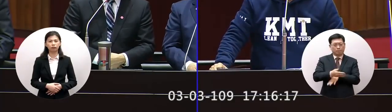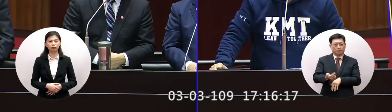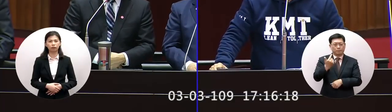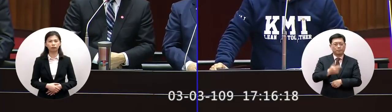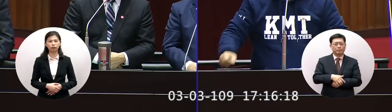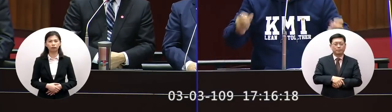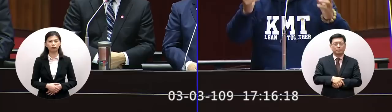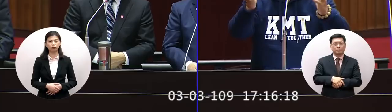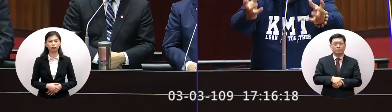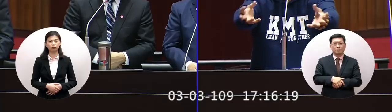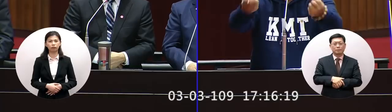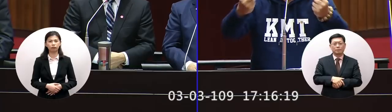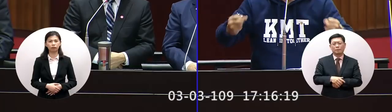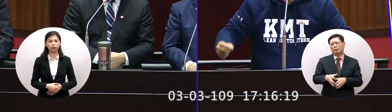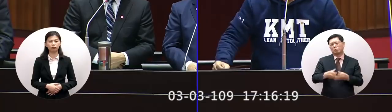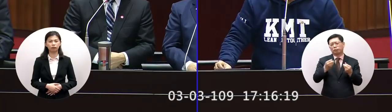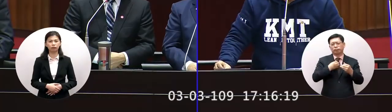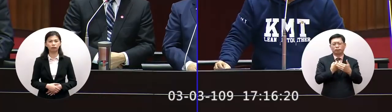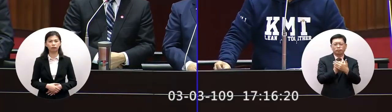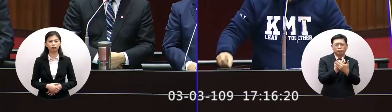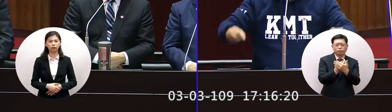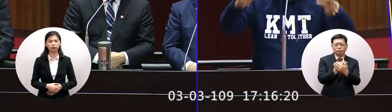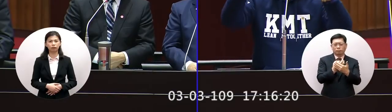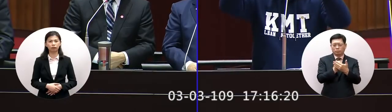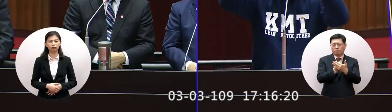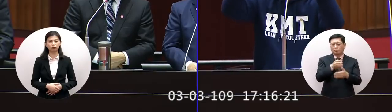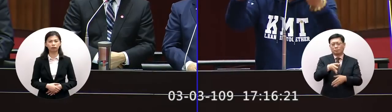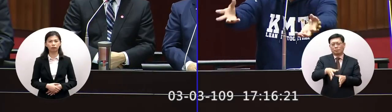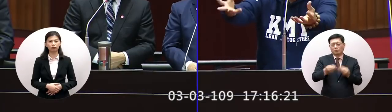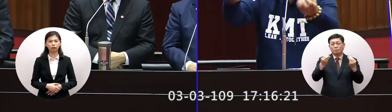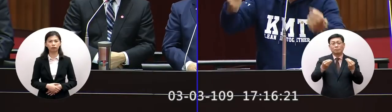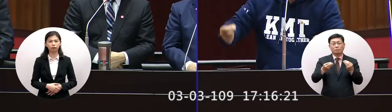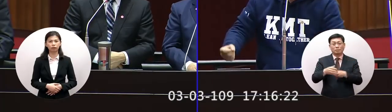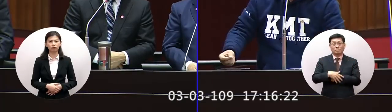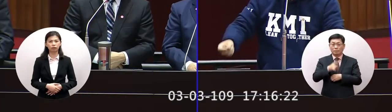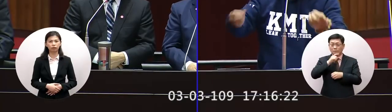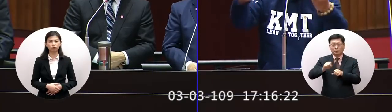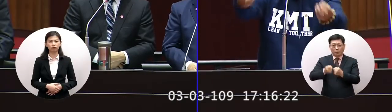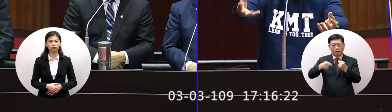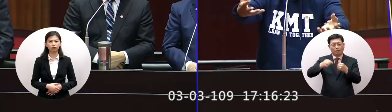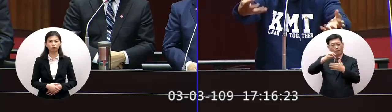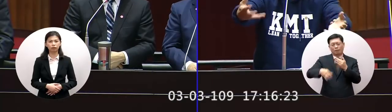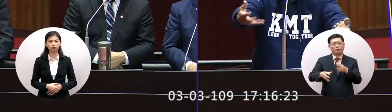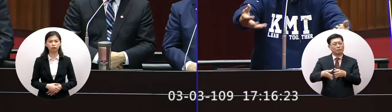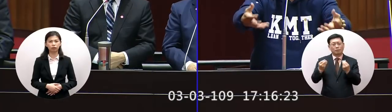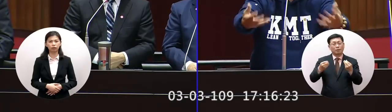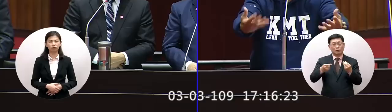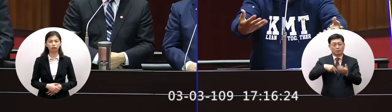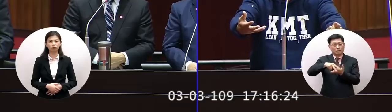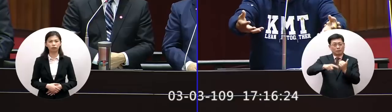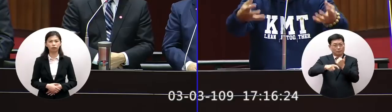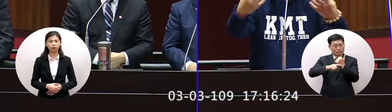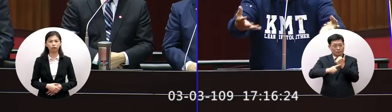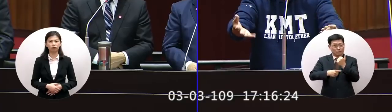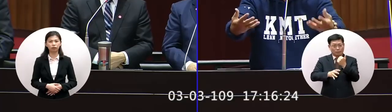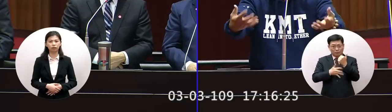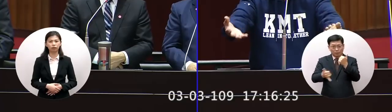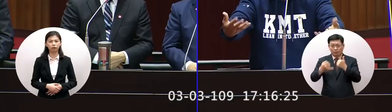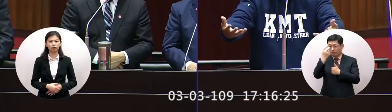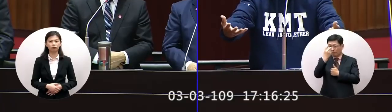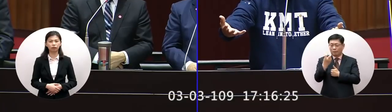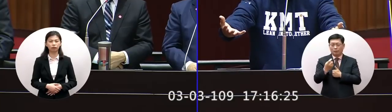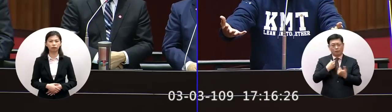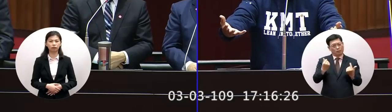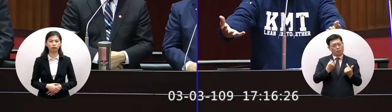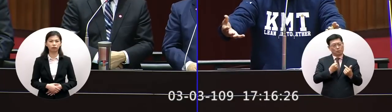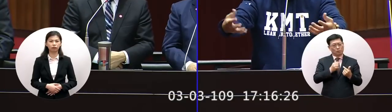嘛。你他都去唱这个情没痛啊？你干嘛一定要破坏医生的制度？你干嘛一定要让立委审查？有心渣